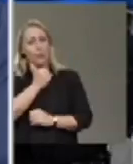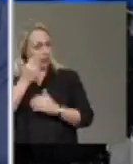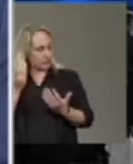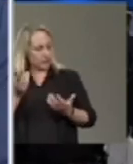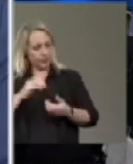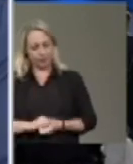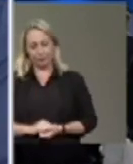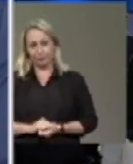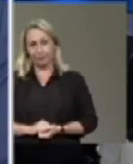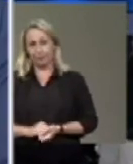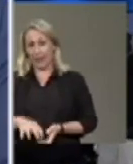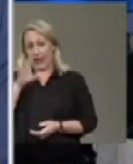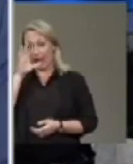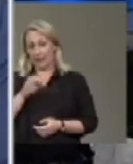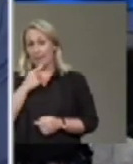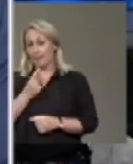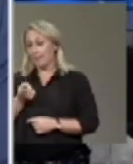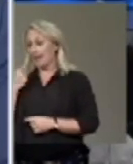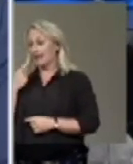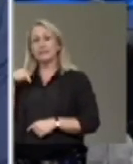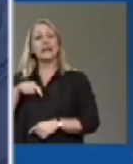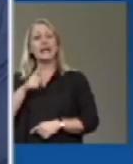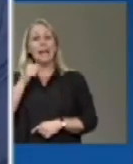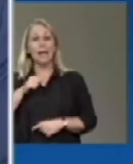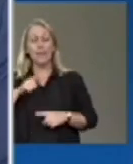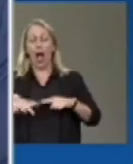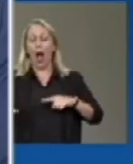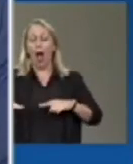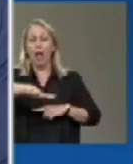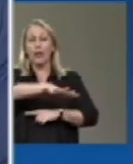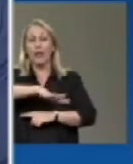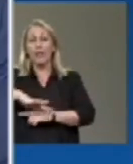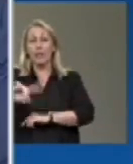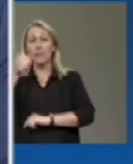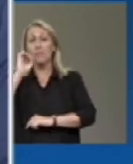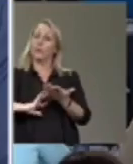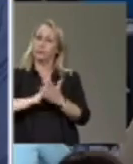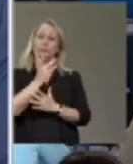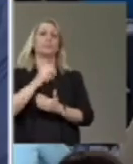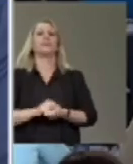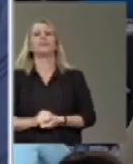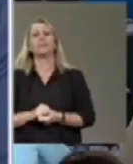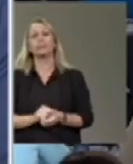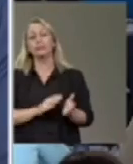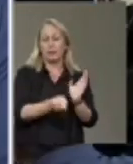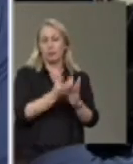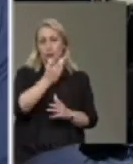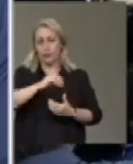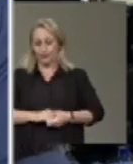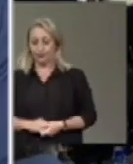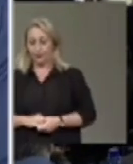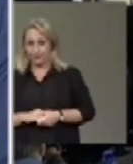έχουν οι τηλεθεατές την ευκαιρία να το δουν στο αυριανό δελτίο ειδήσεων για αναφορικά με τα σπίτια